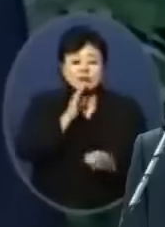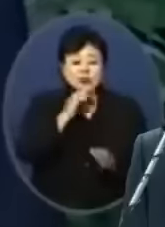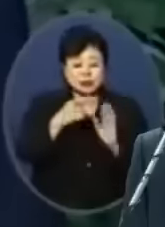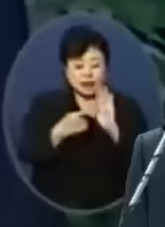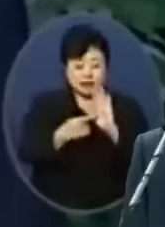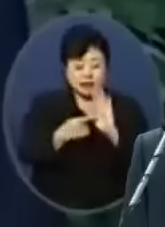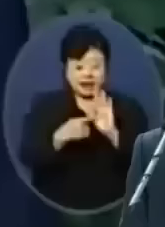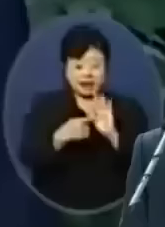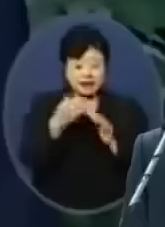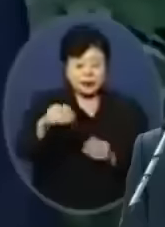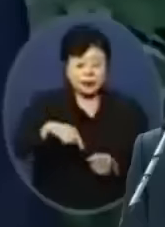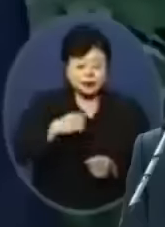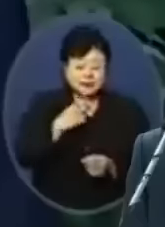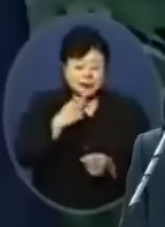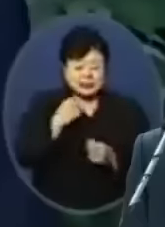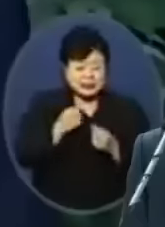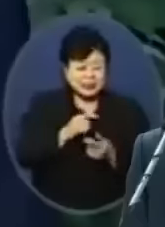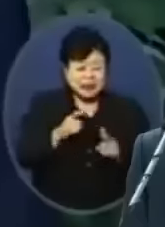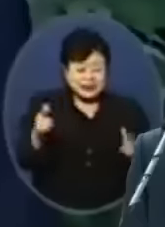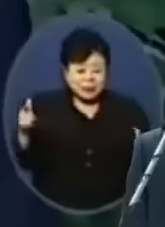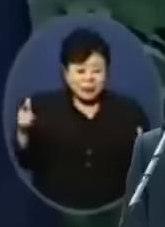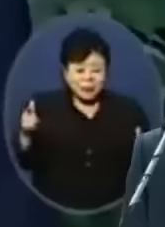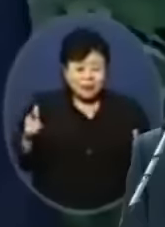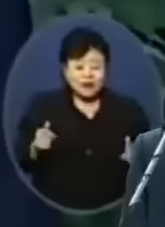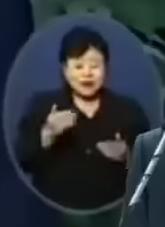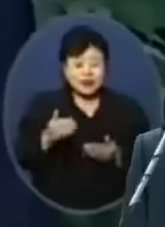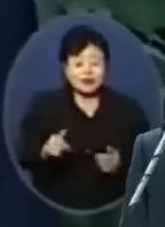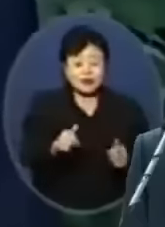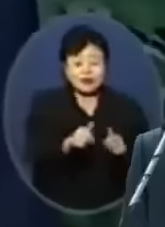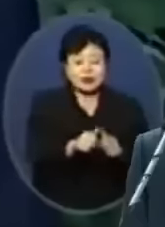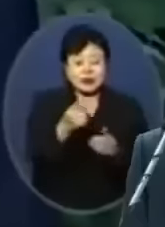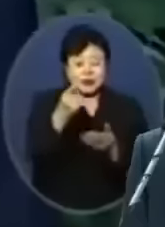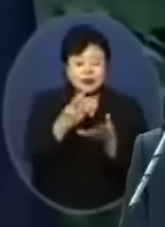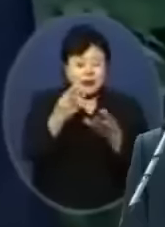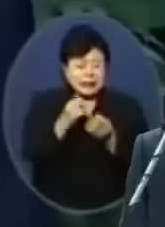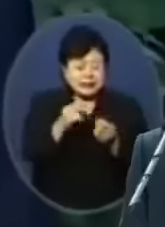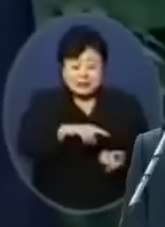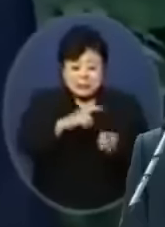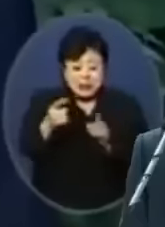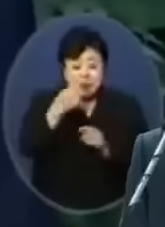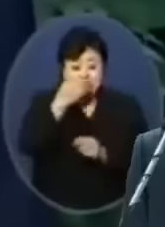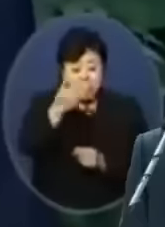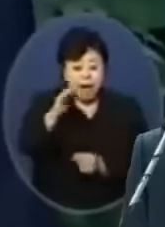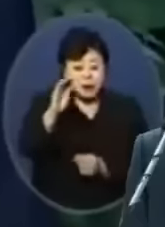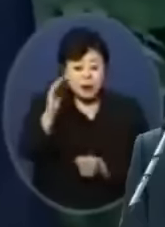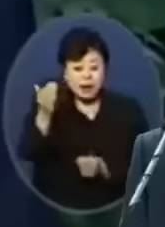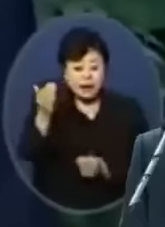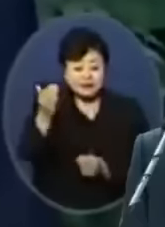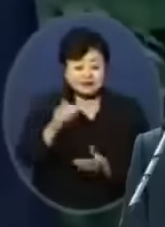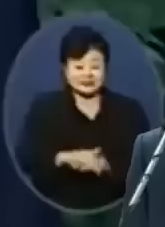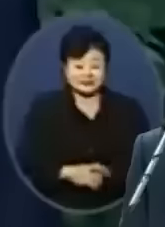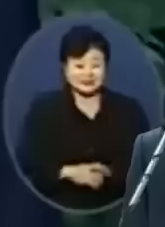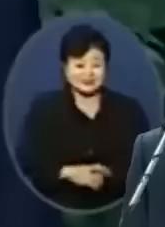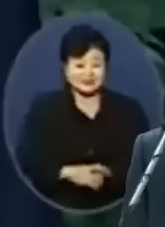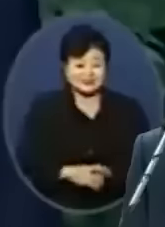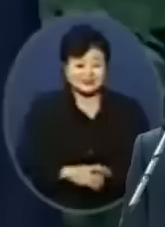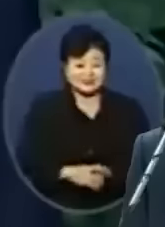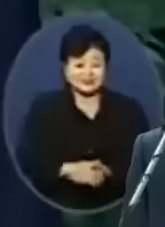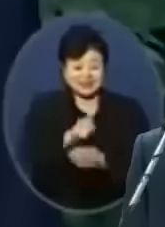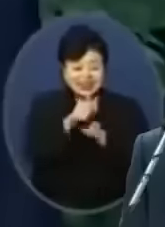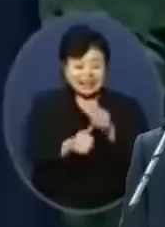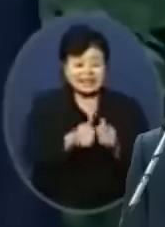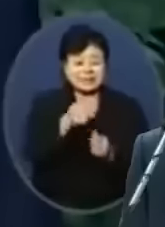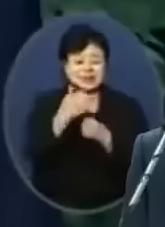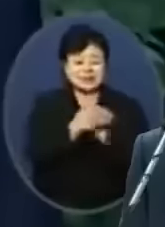나타나서 여러분 혼자만 사는 것이 아니라 여러분 곁에 오는 수많은 사람을 살릴 수가 있는 것입니다. 우리가